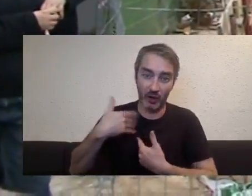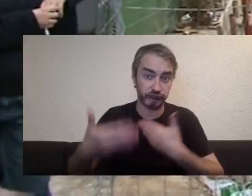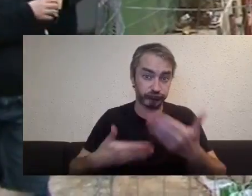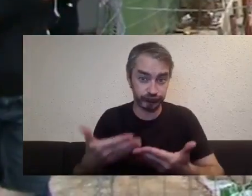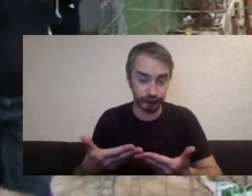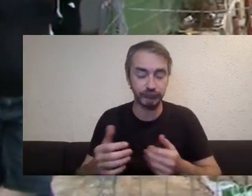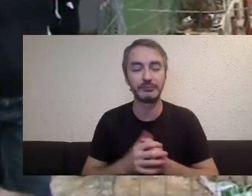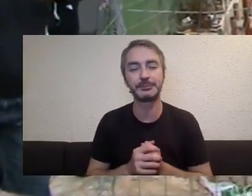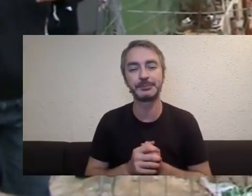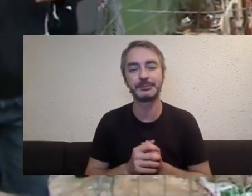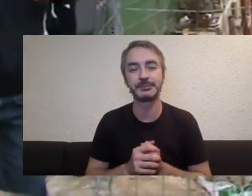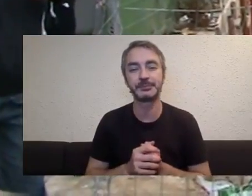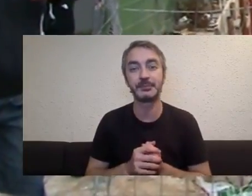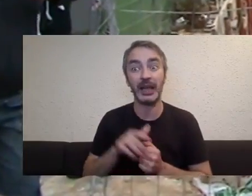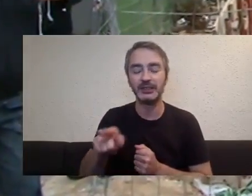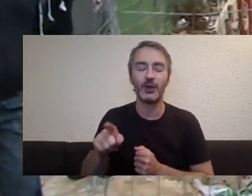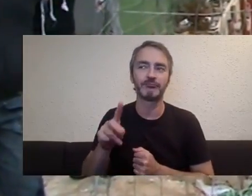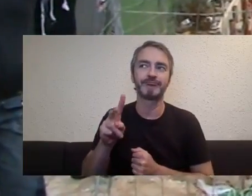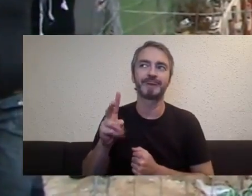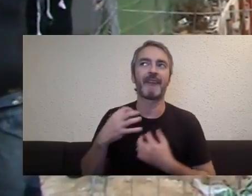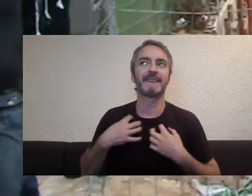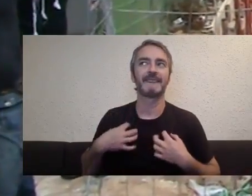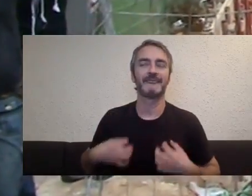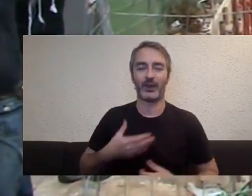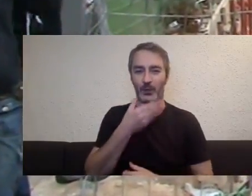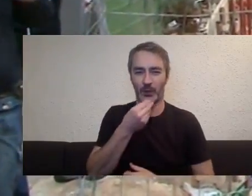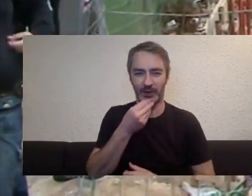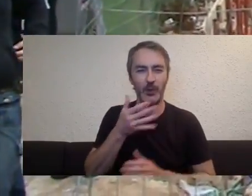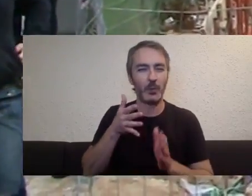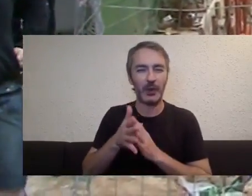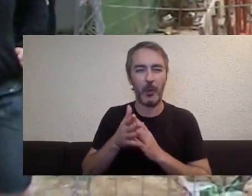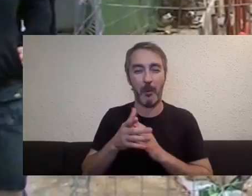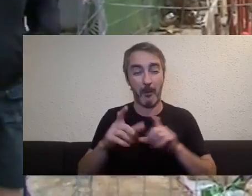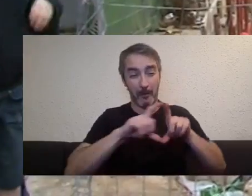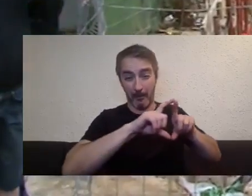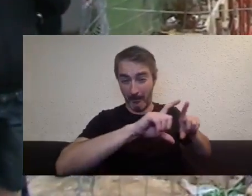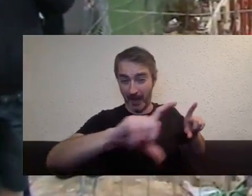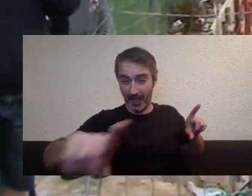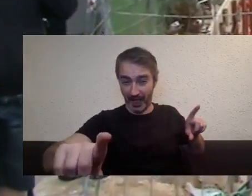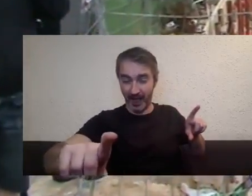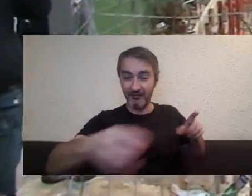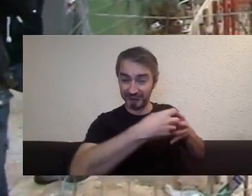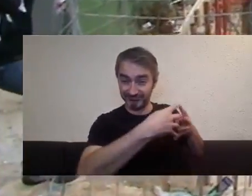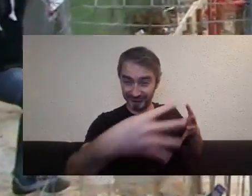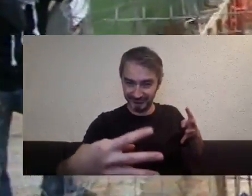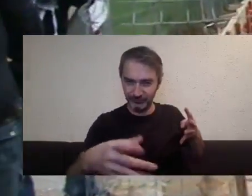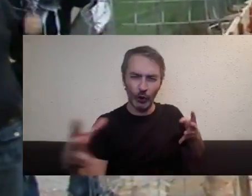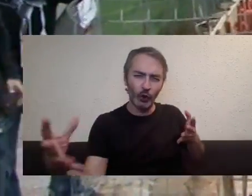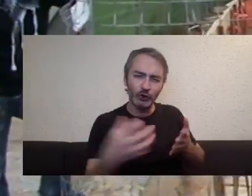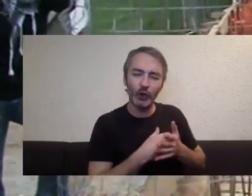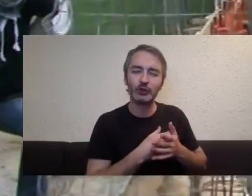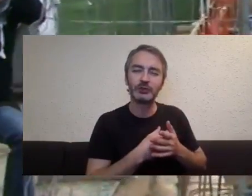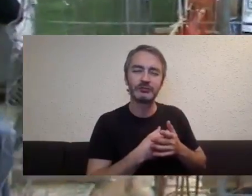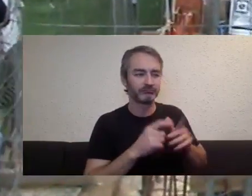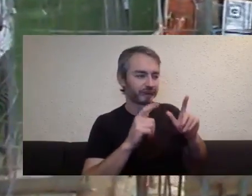havia fet. I sobretot, jo crec que ha estat una de les imatges més maques, doncs van omplir tota la valla aquesta, que era la part del mur, no?, amb tot